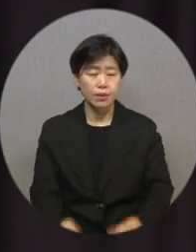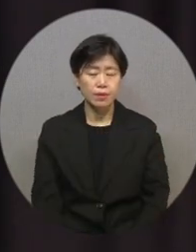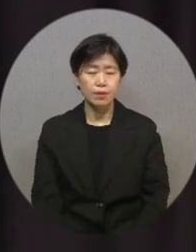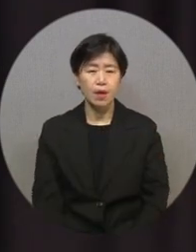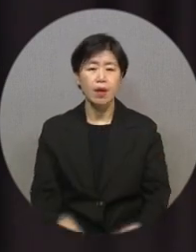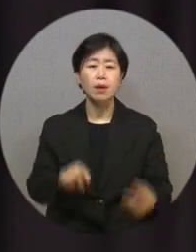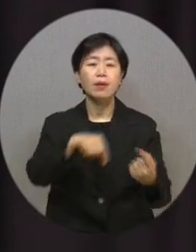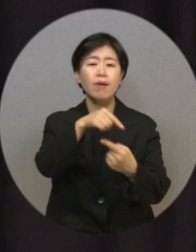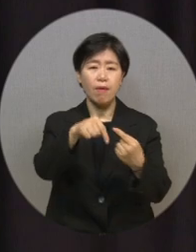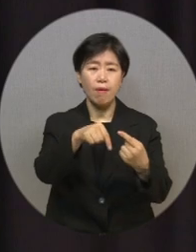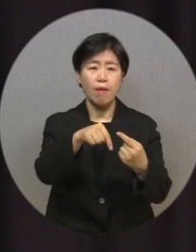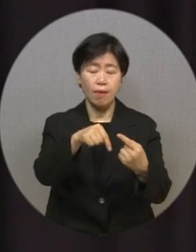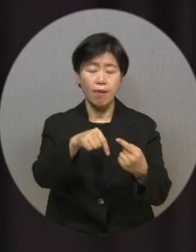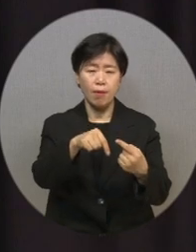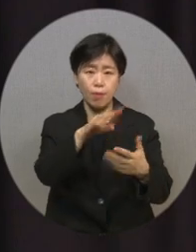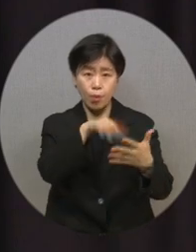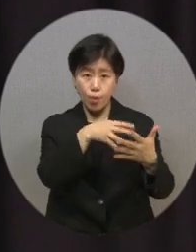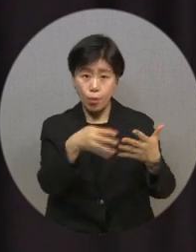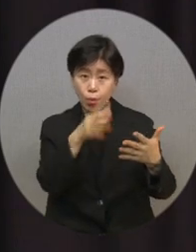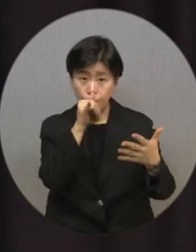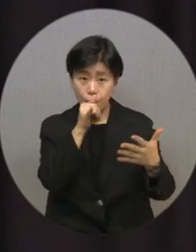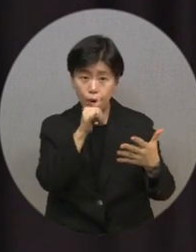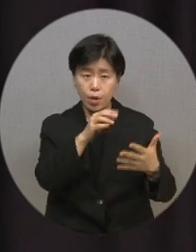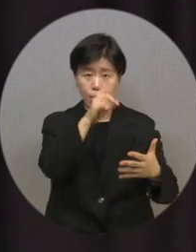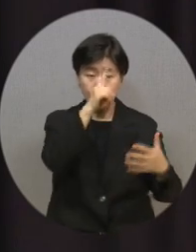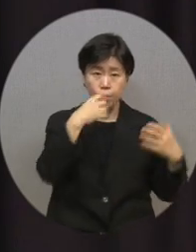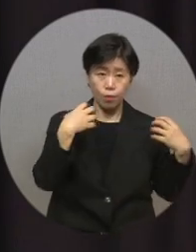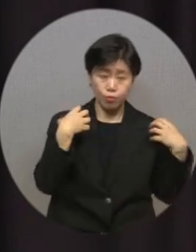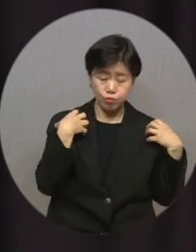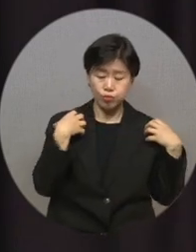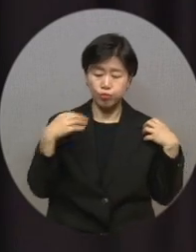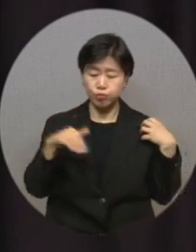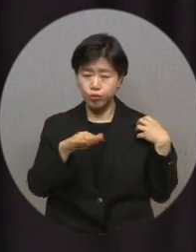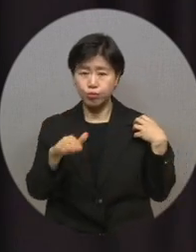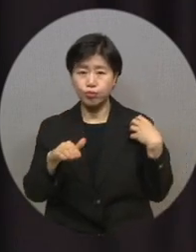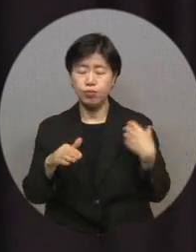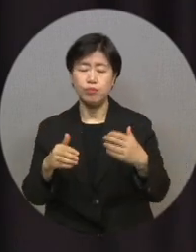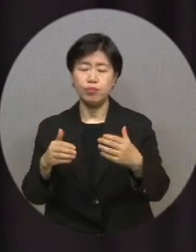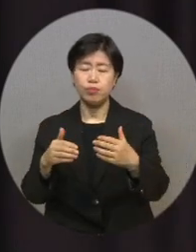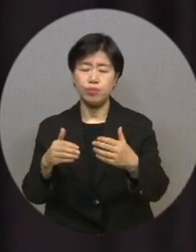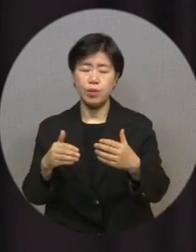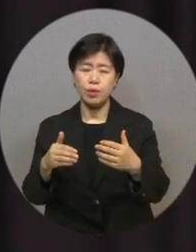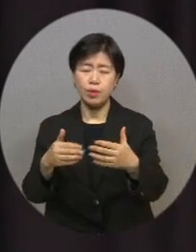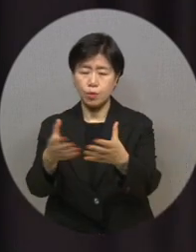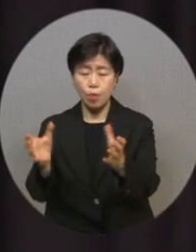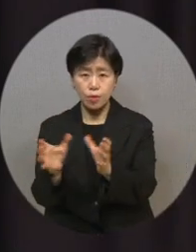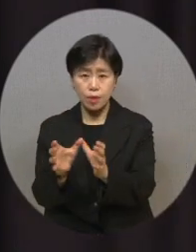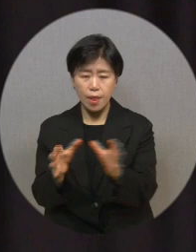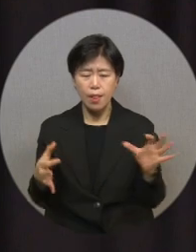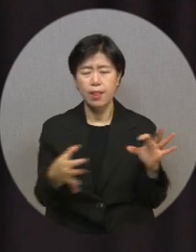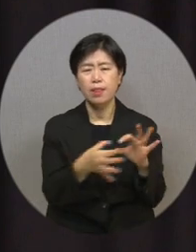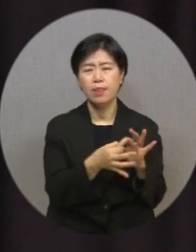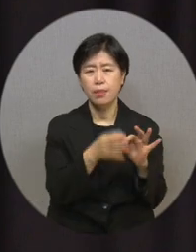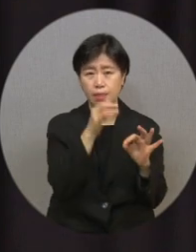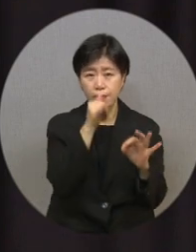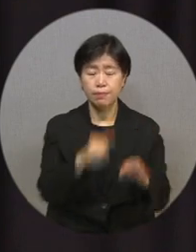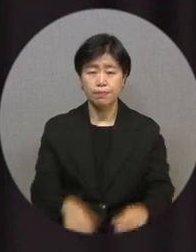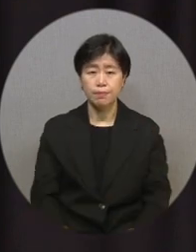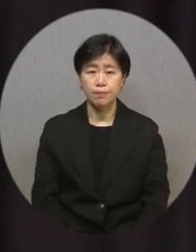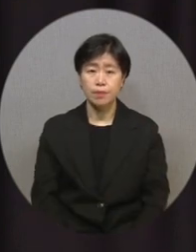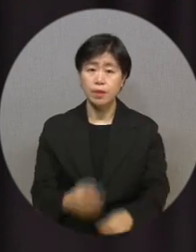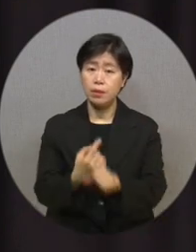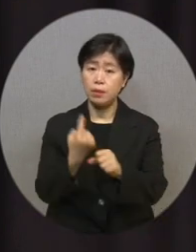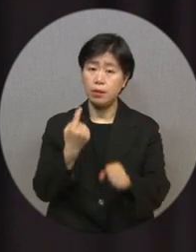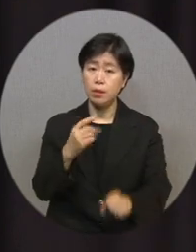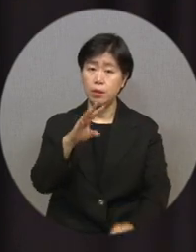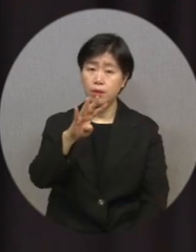가지고 저희가 정부하 약속해서 하는 거거든요 그래서 작년에는 저희가 4만 7천명 정도입니다 4만 7천명